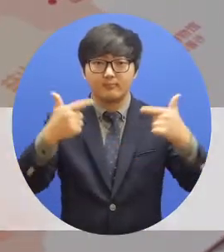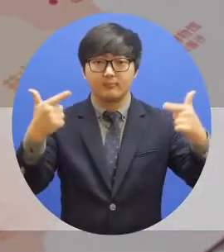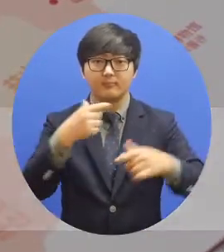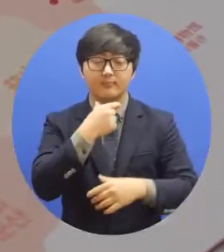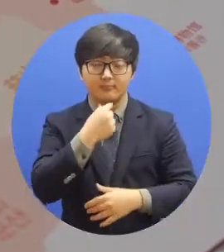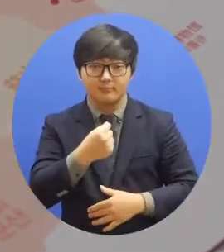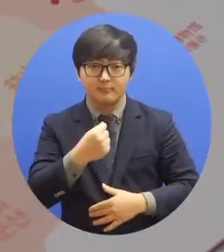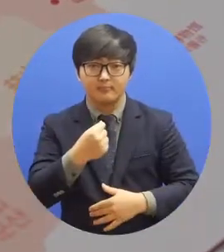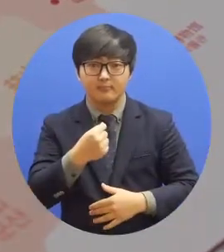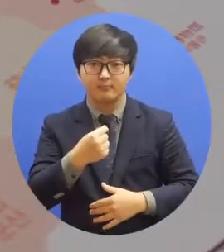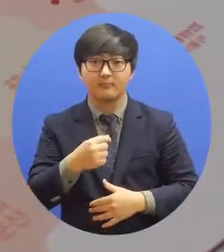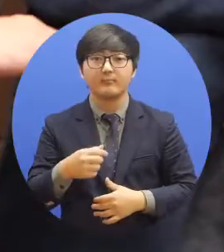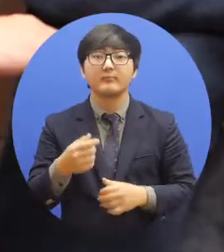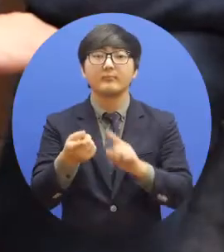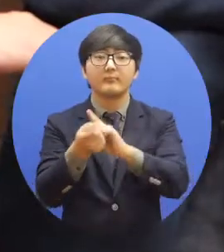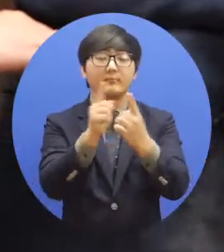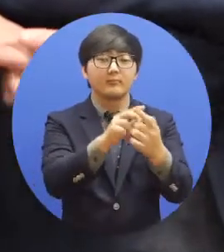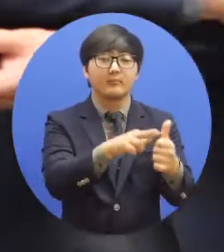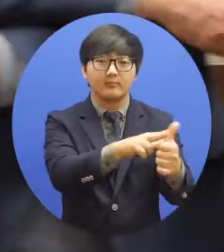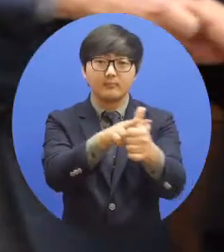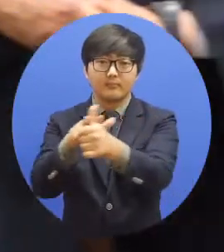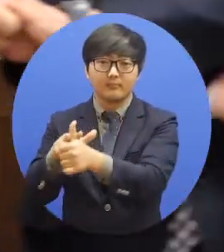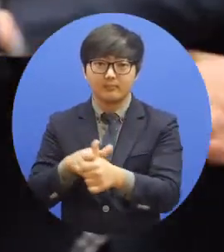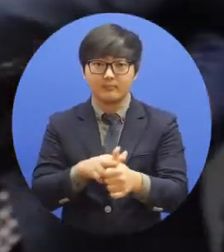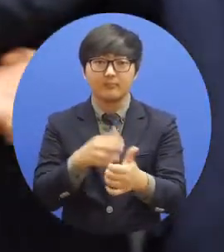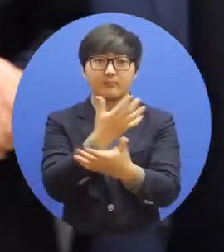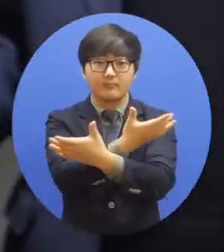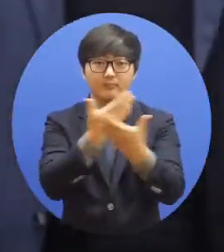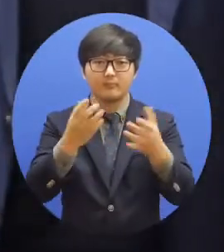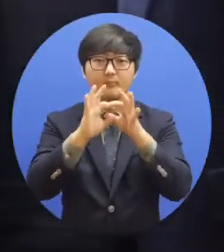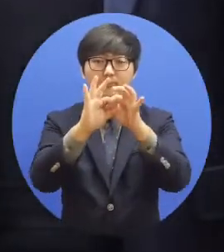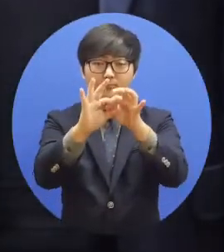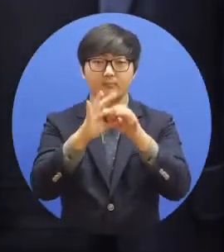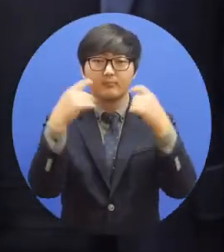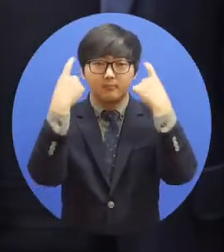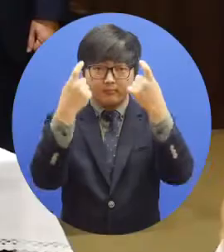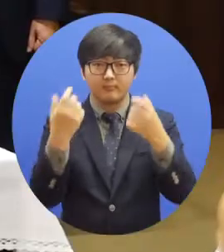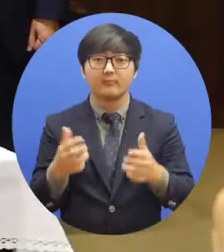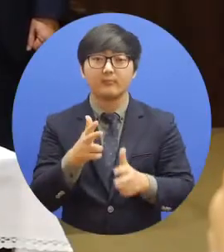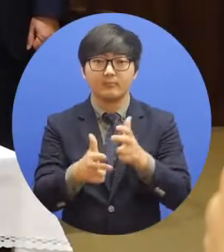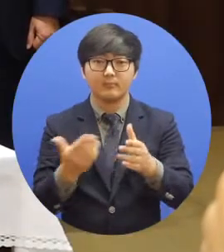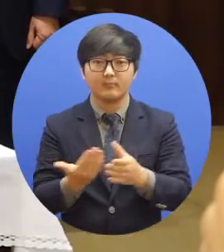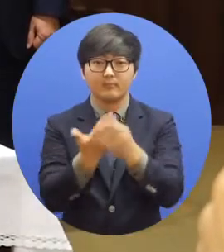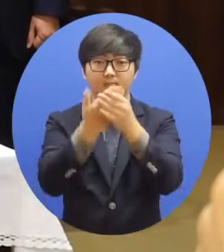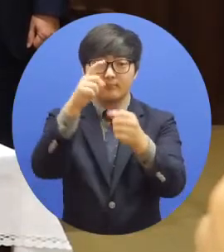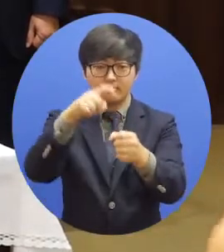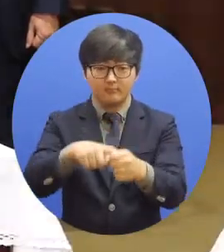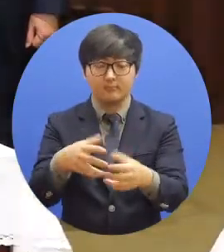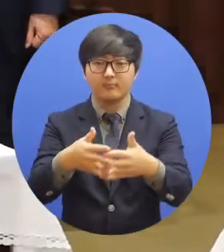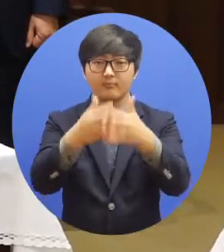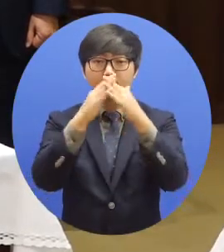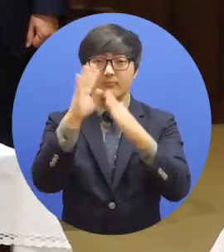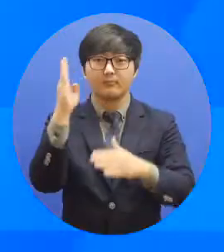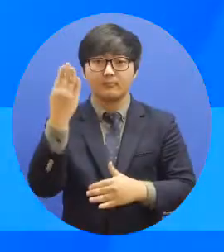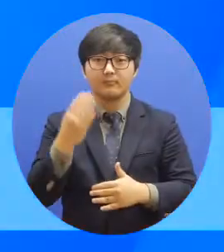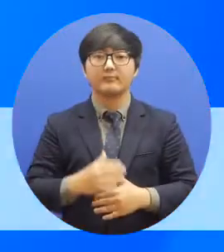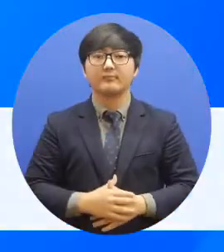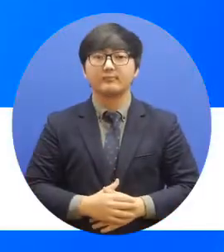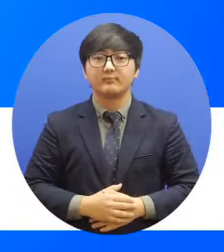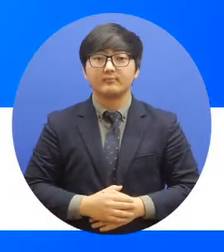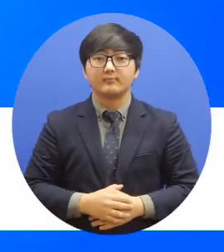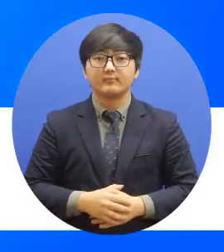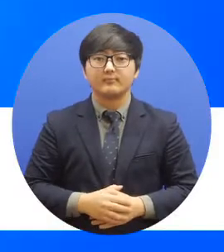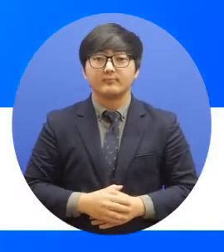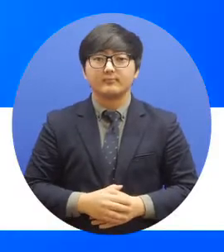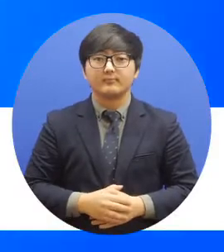활성화를 도모하고 상호 간의 정보 교환을 통한 관광 산업의 발전을 목적으로 설립했습니다.